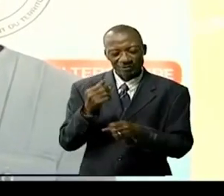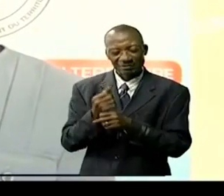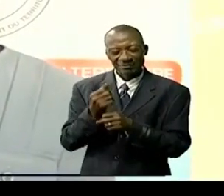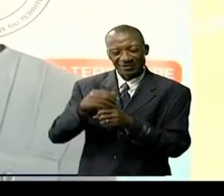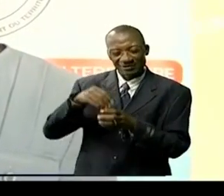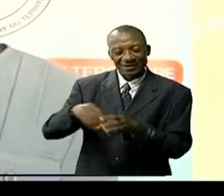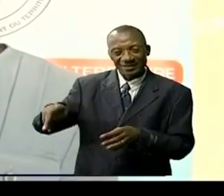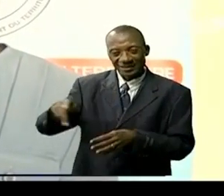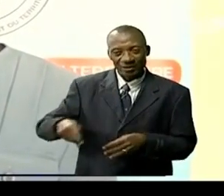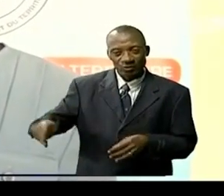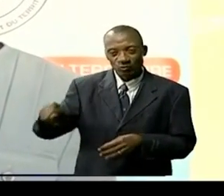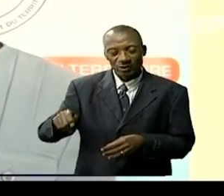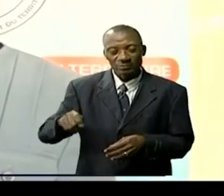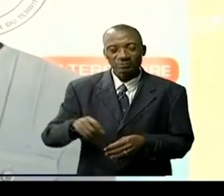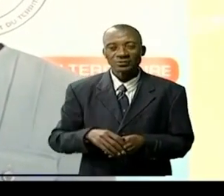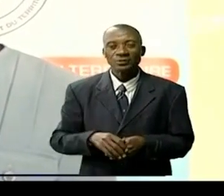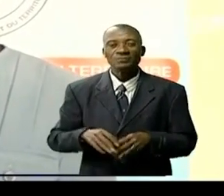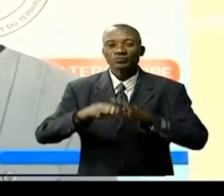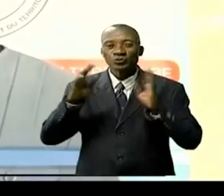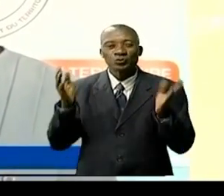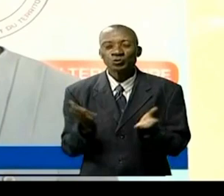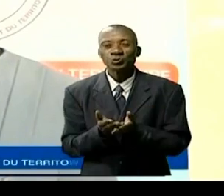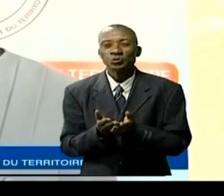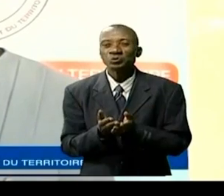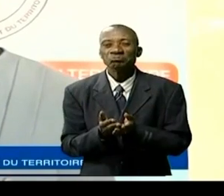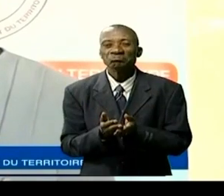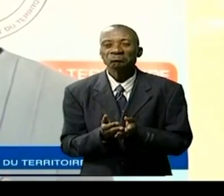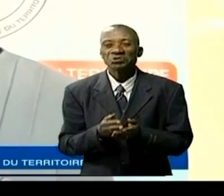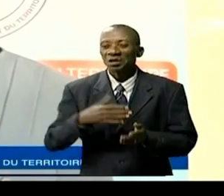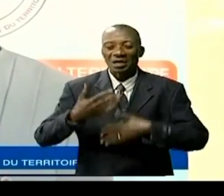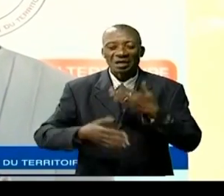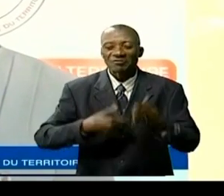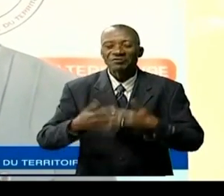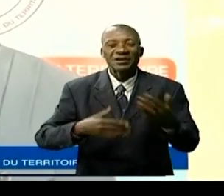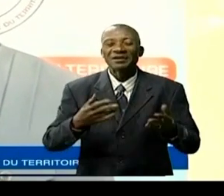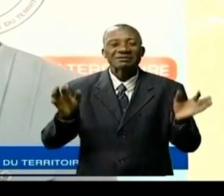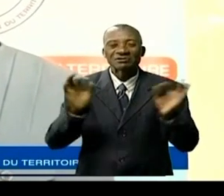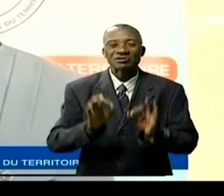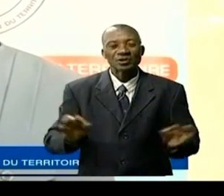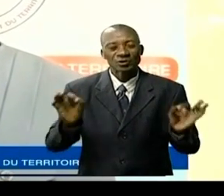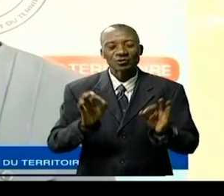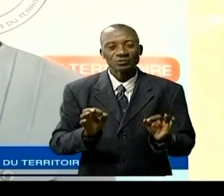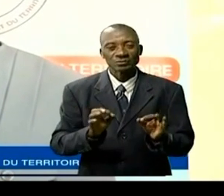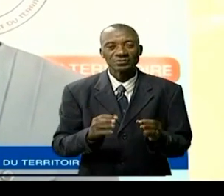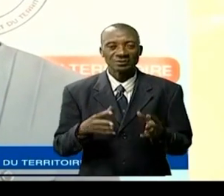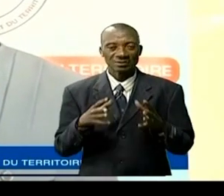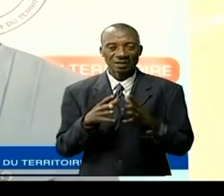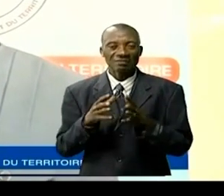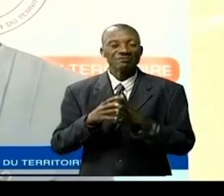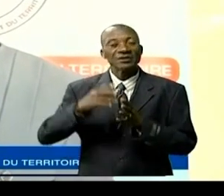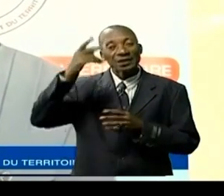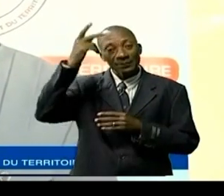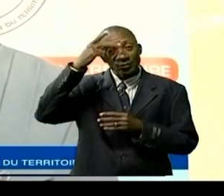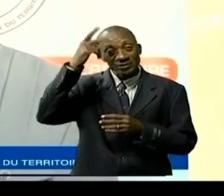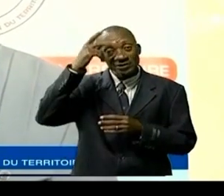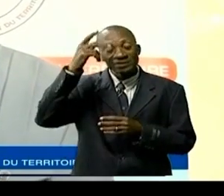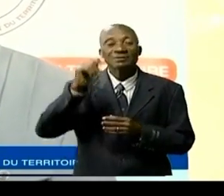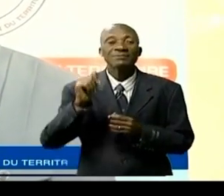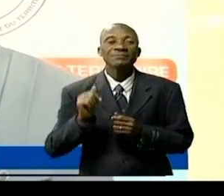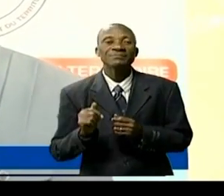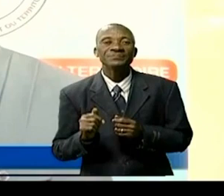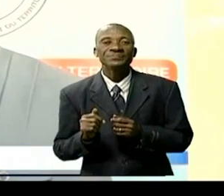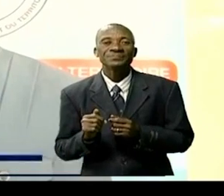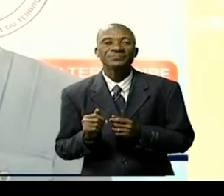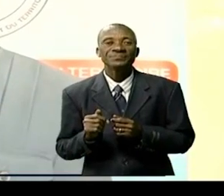jamais fait l'objet une application sur terrain mais à travers la politique pour que nous pussions bien